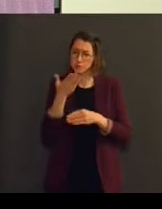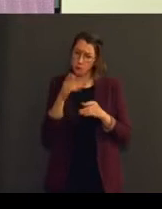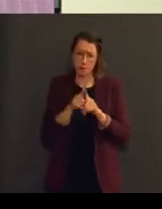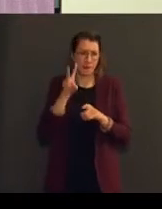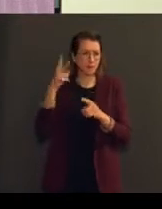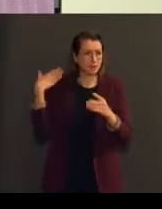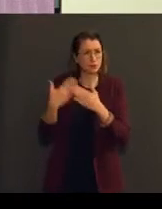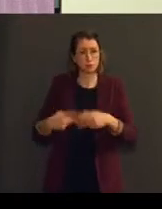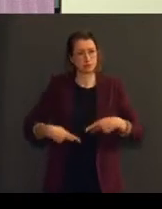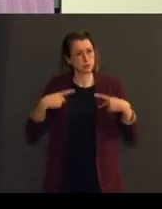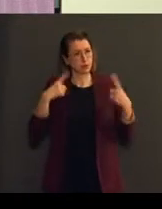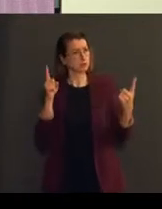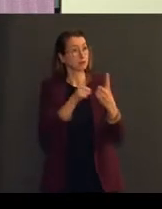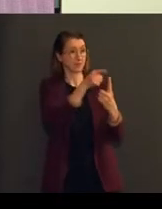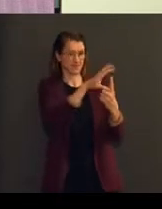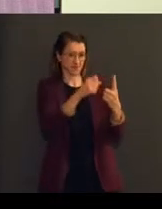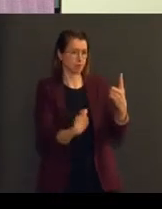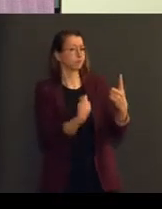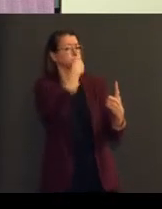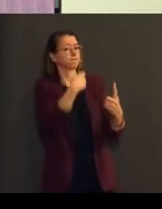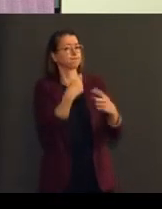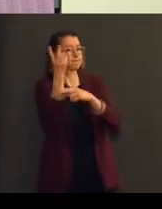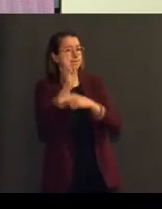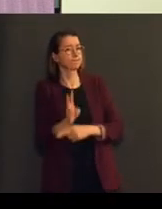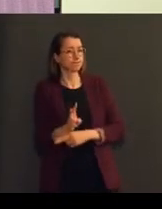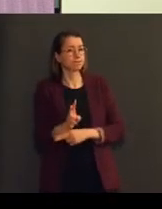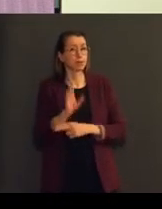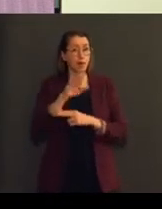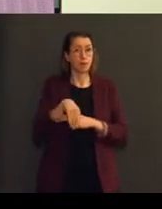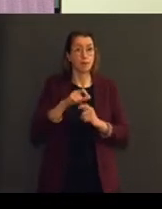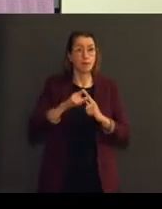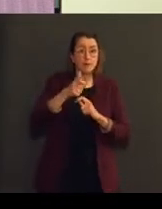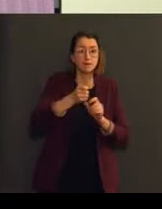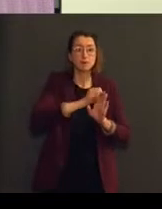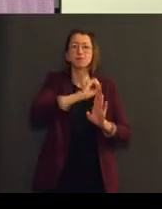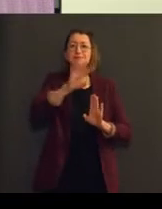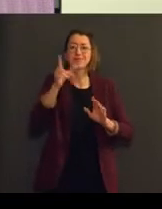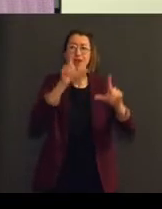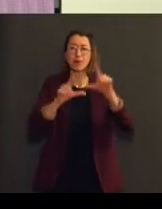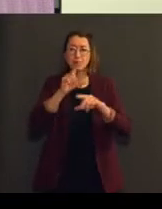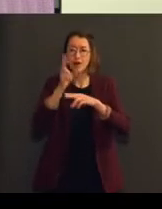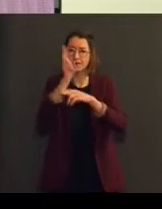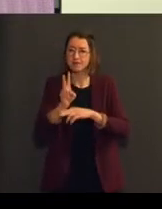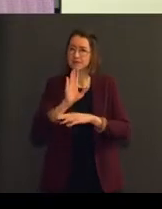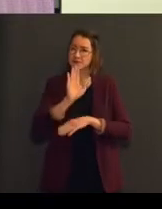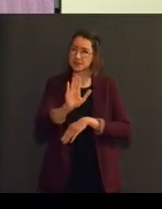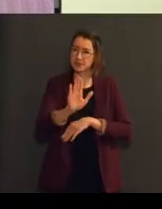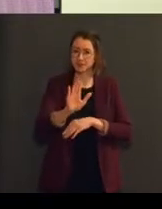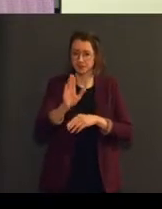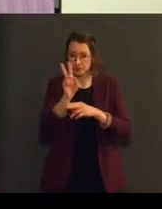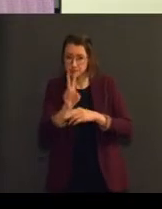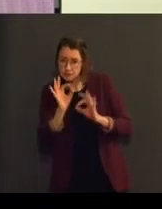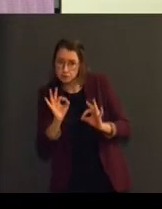assez prononcé, qui fait une analyse de type PCR par un spécialiste. Pourquoi? Parce que c'est lui qui est vraiment de